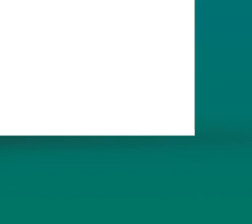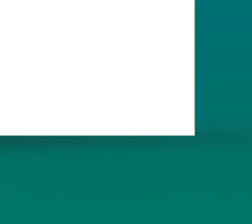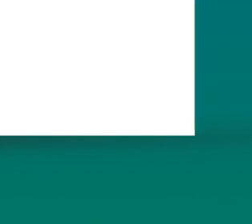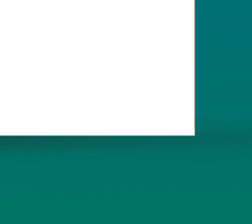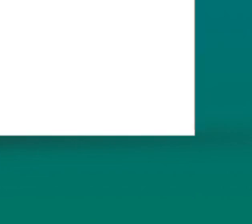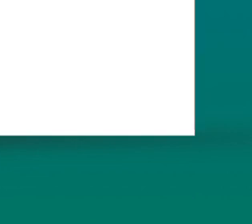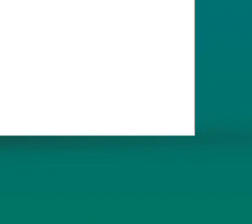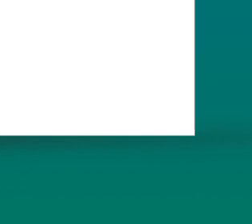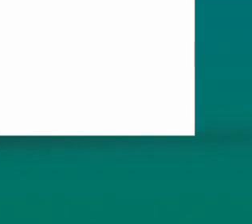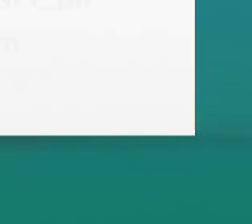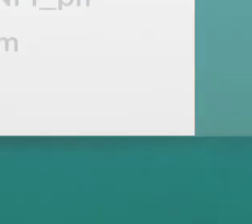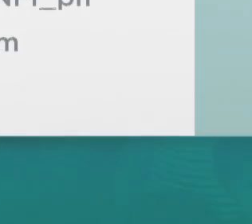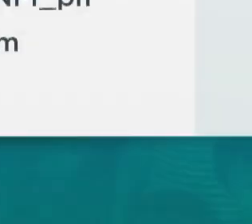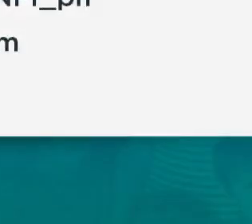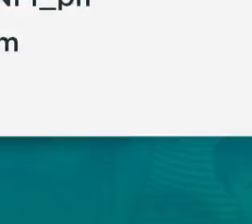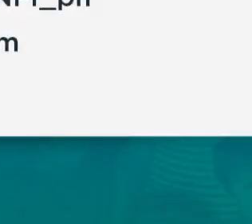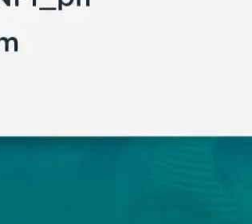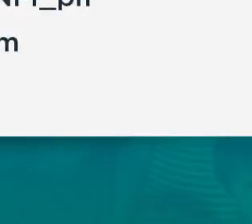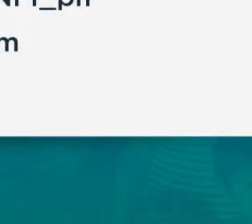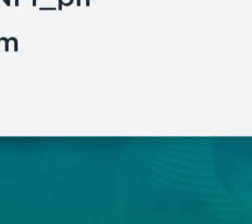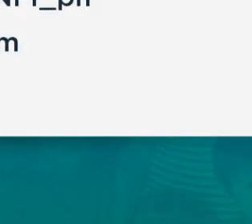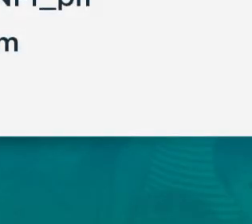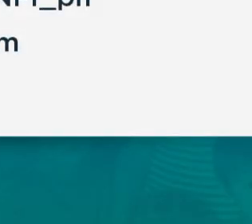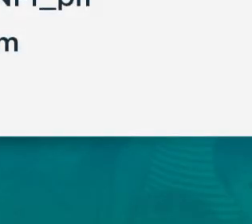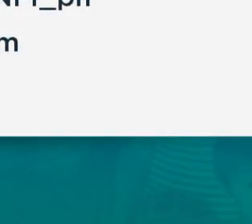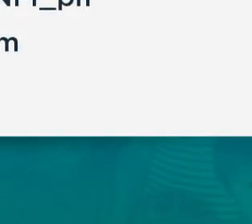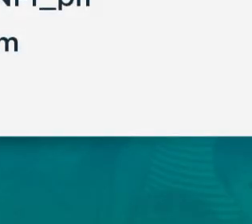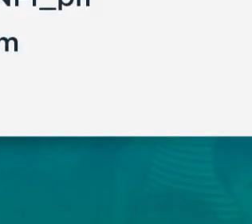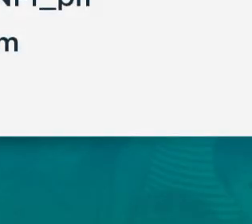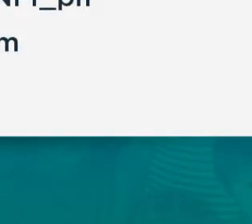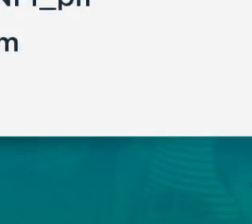paraan. Ang ABS-CBN